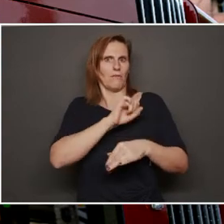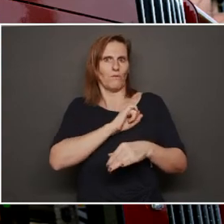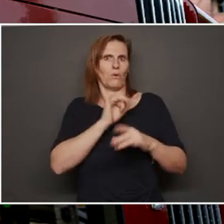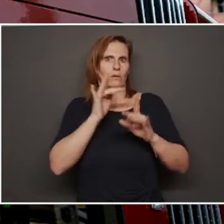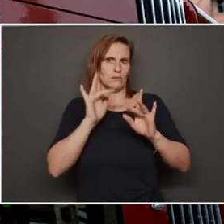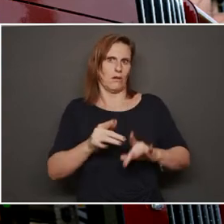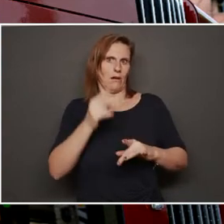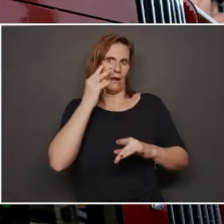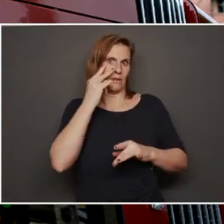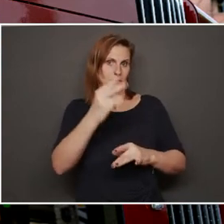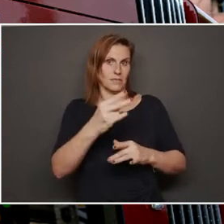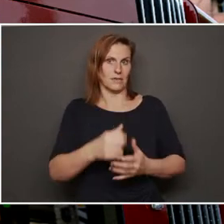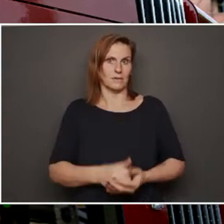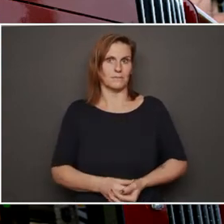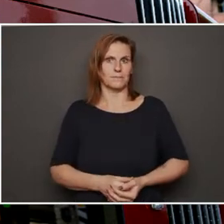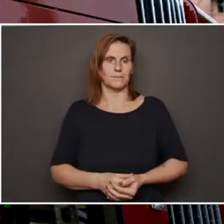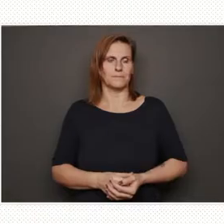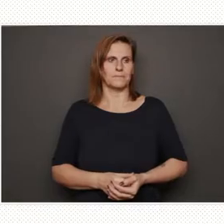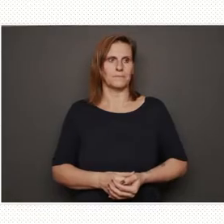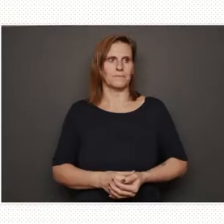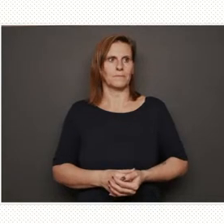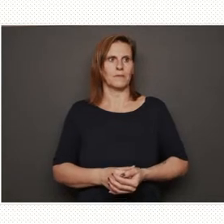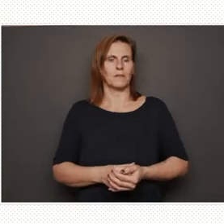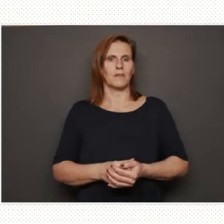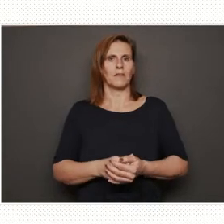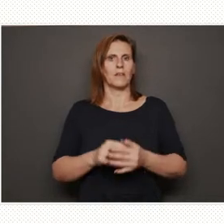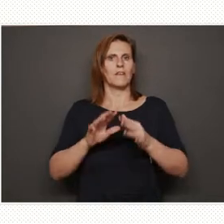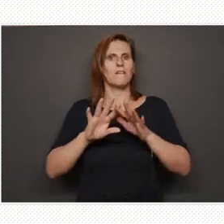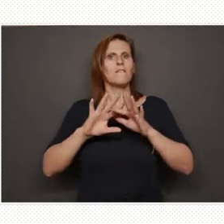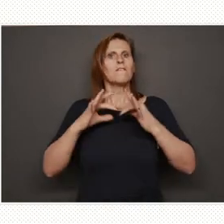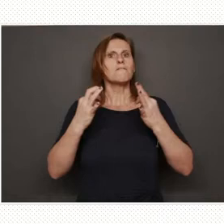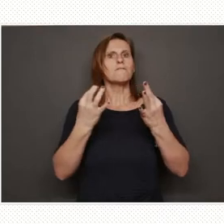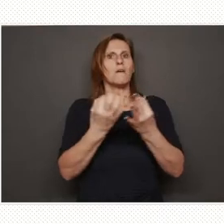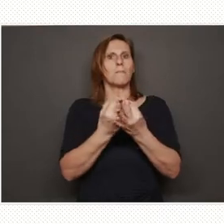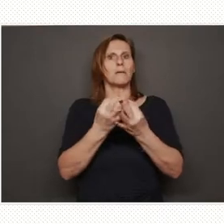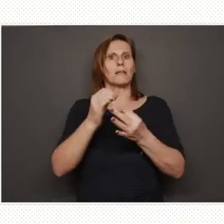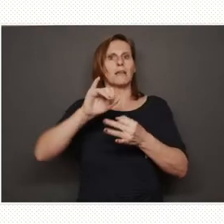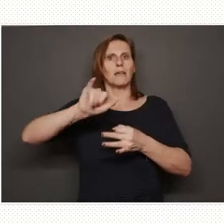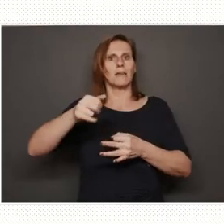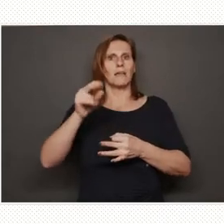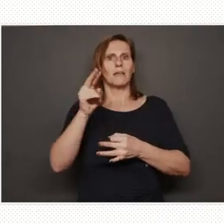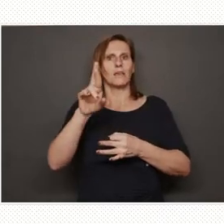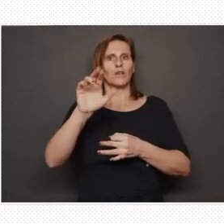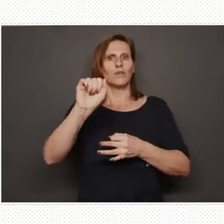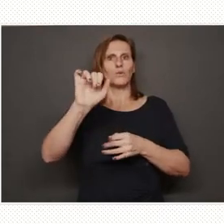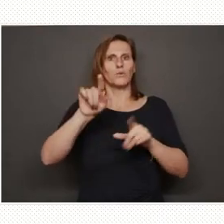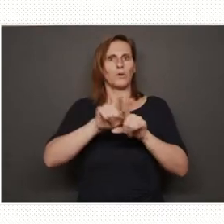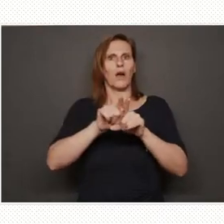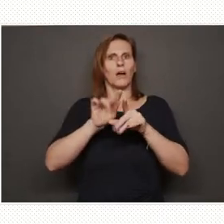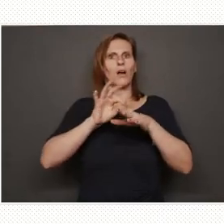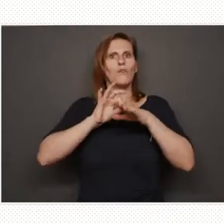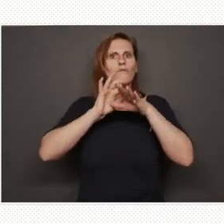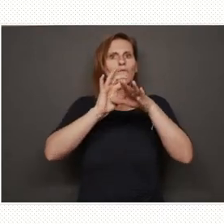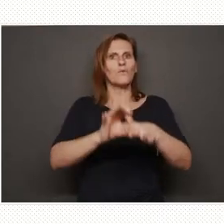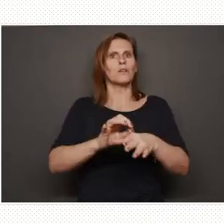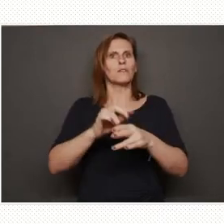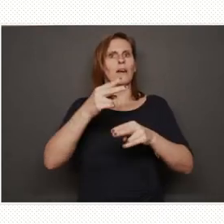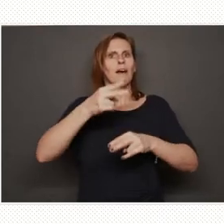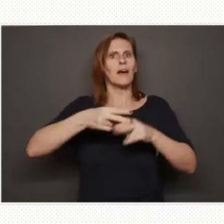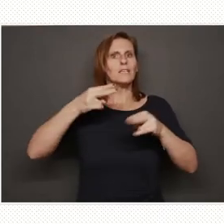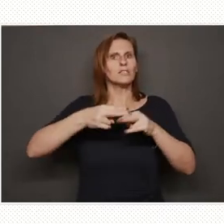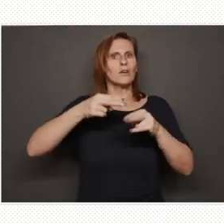erleben. Die Familie Jurak führt ein McDonald's-Restaurant in Lienz. Die Familie fördert die Stärken